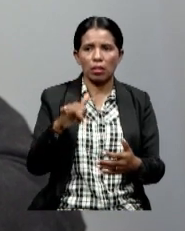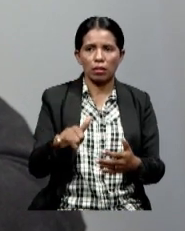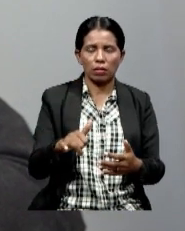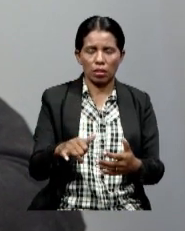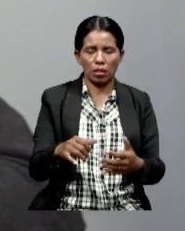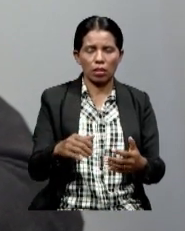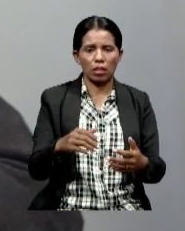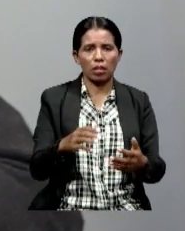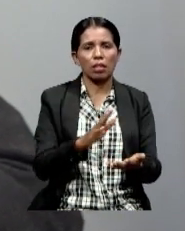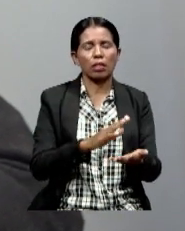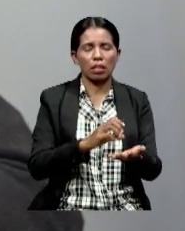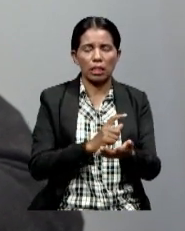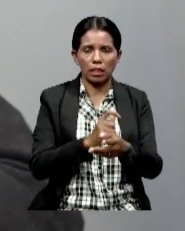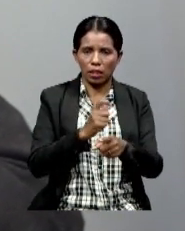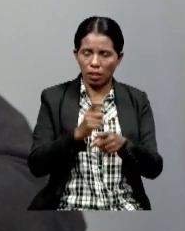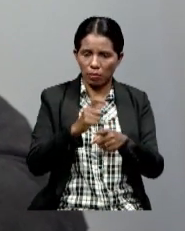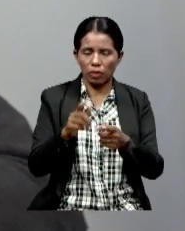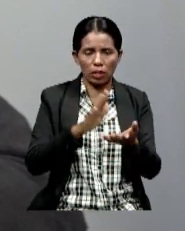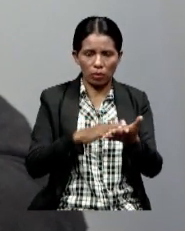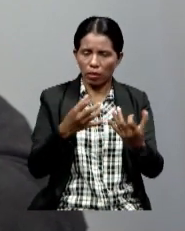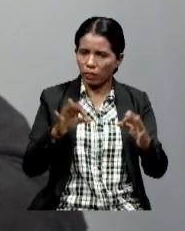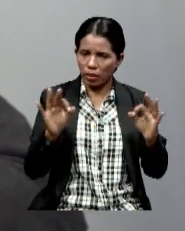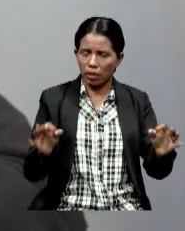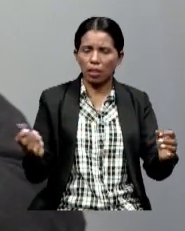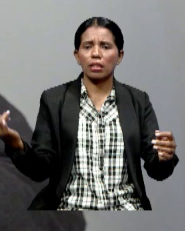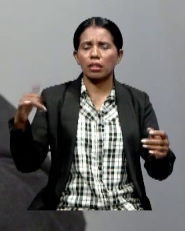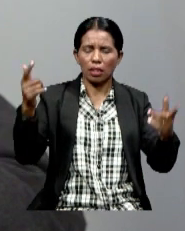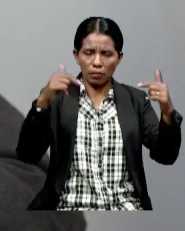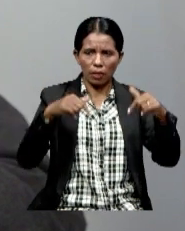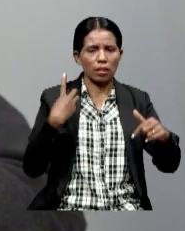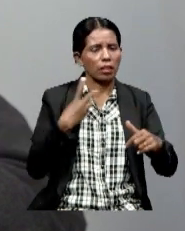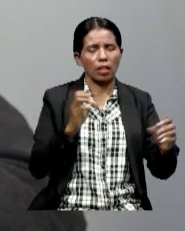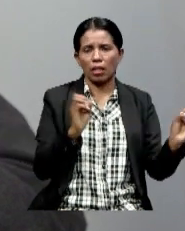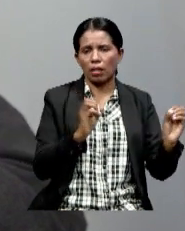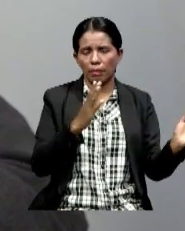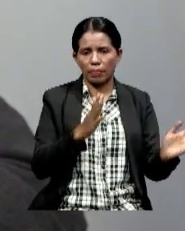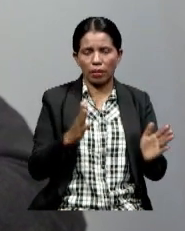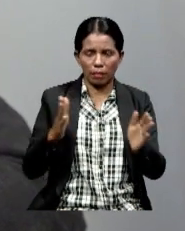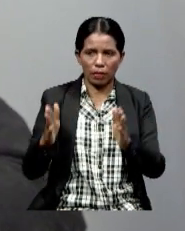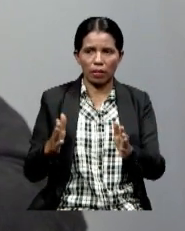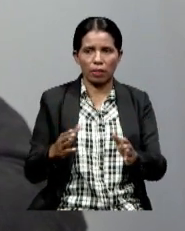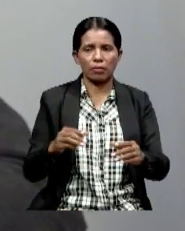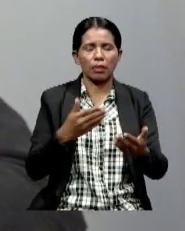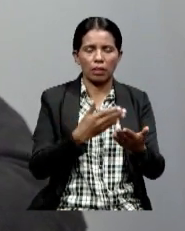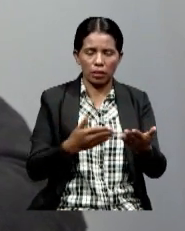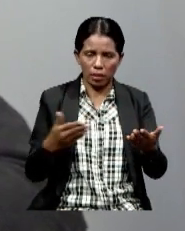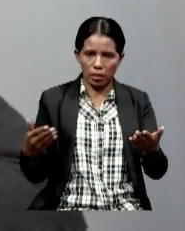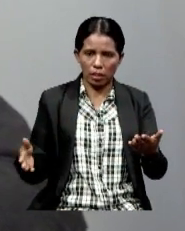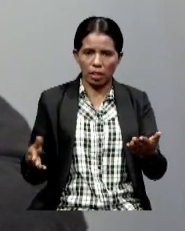edukasaun, sirnya treinamento heliur. Sira mai kita la preparado, Ministério Saúde la prepara equipamentos